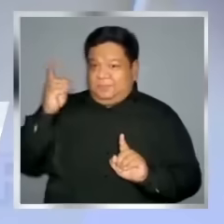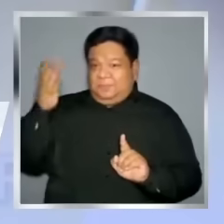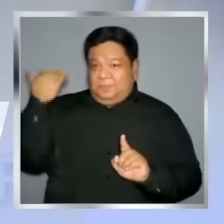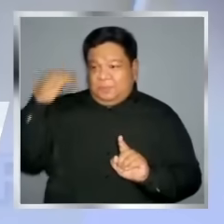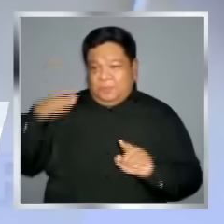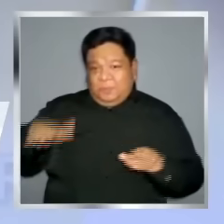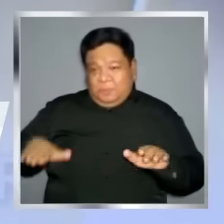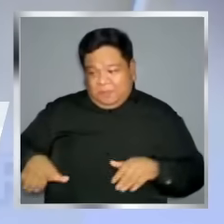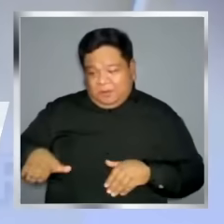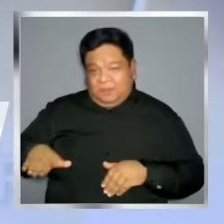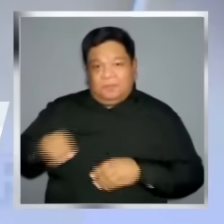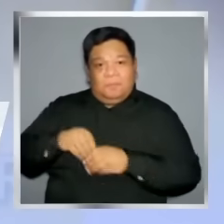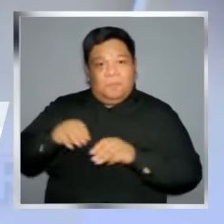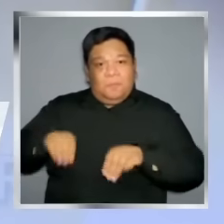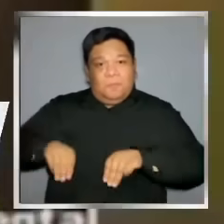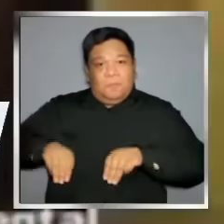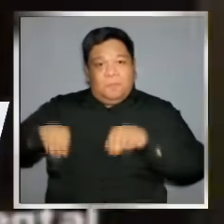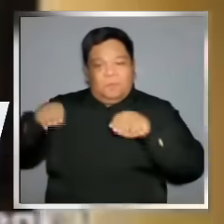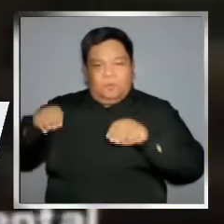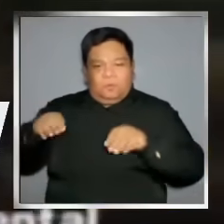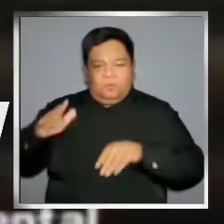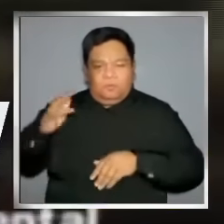higante sa industriya ng broadcast media?